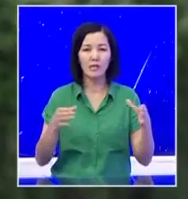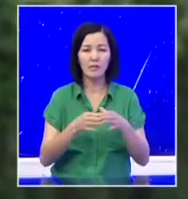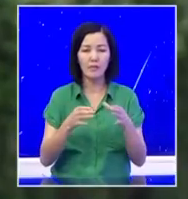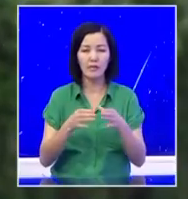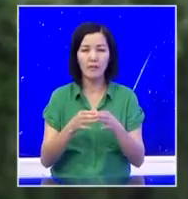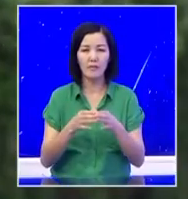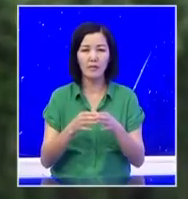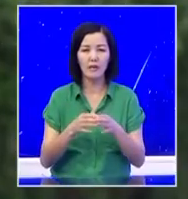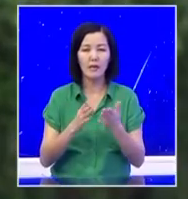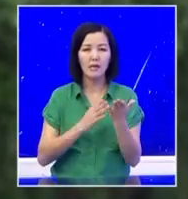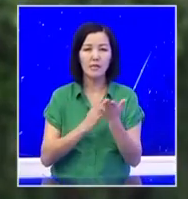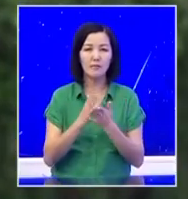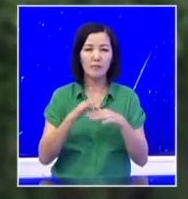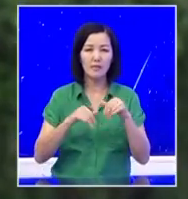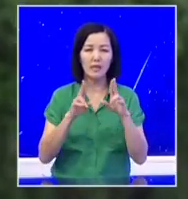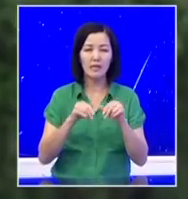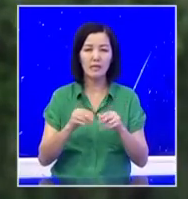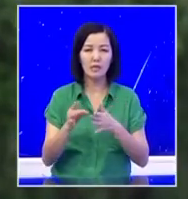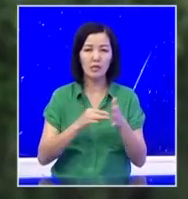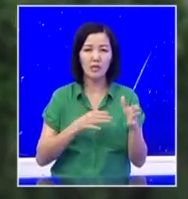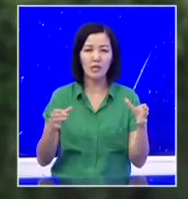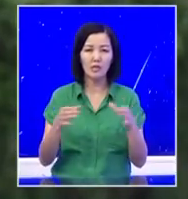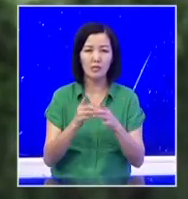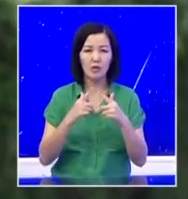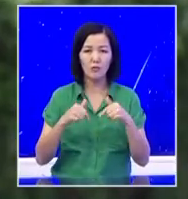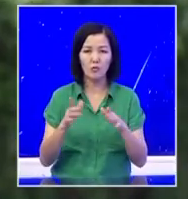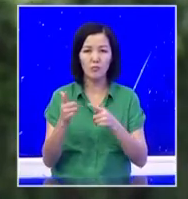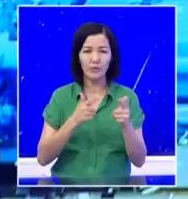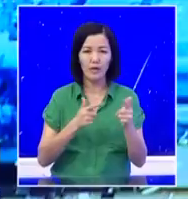департаменті мамандарынан құралған жедел жасақ құрылған.